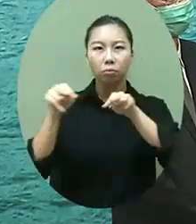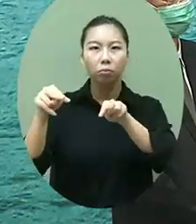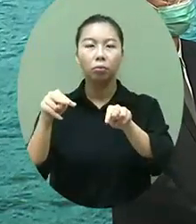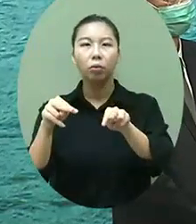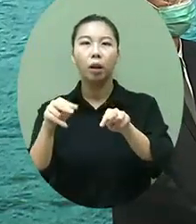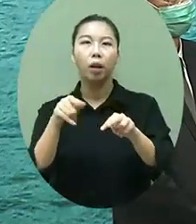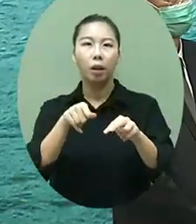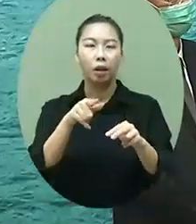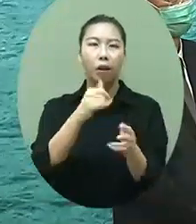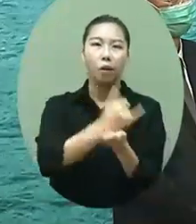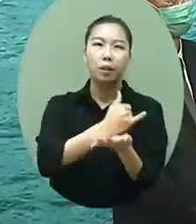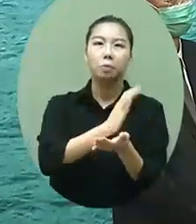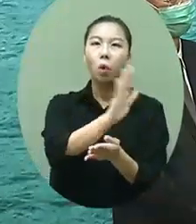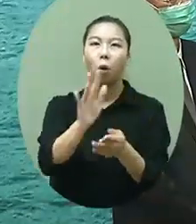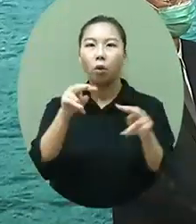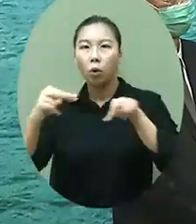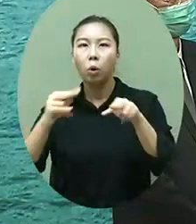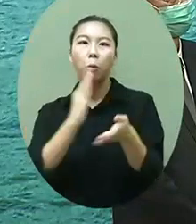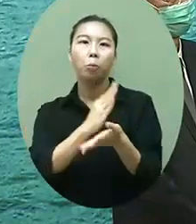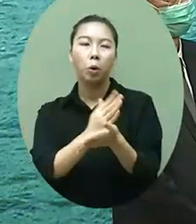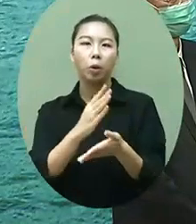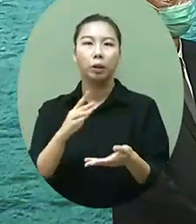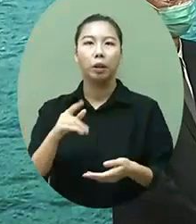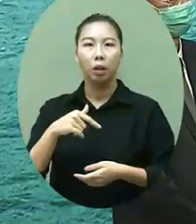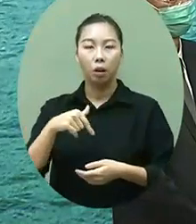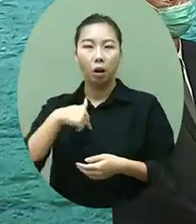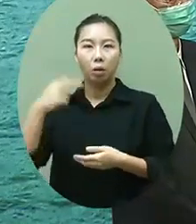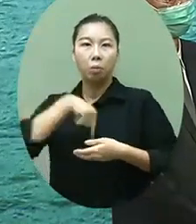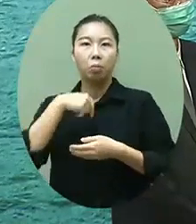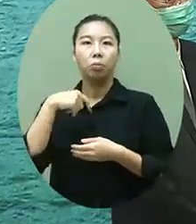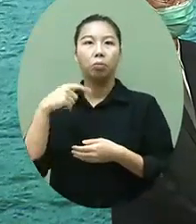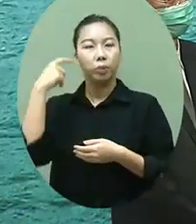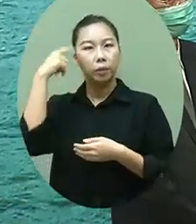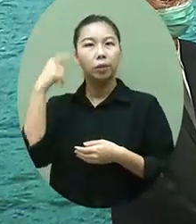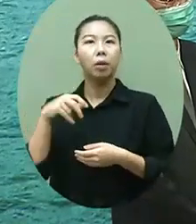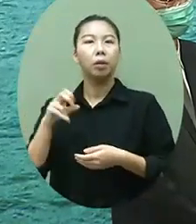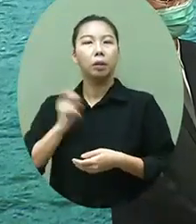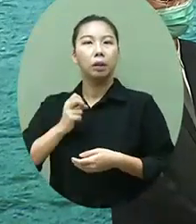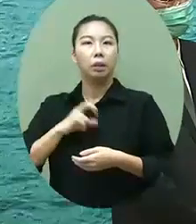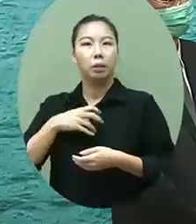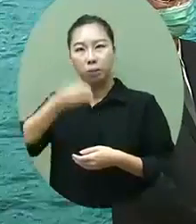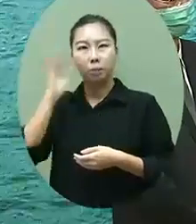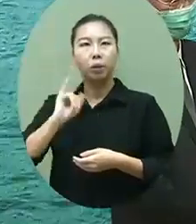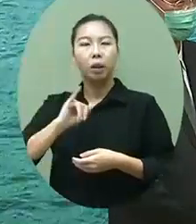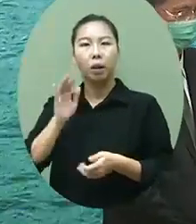喺唔同嘅崗位上面咧，會有唔同嘅角度去處理。咁所以咧，我哋會對於不忘初心，為我哋嘅香港市民嘅打